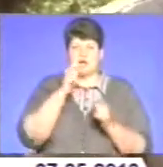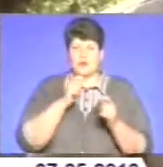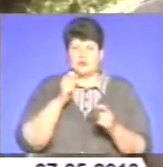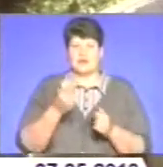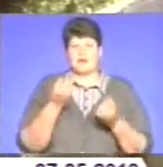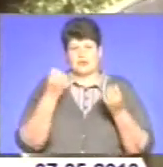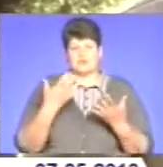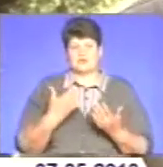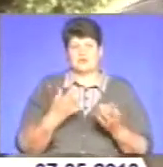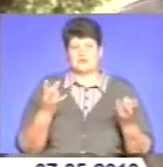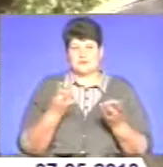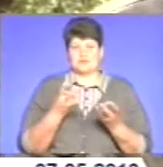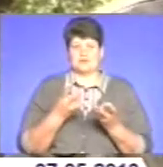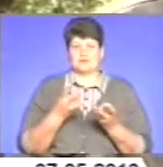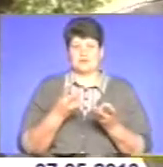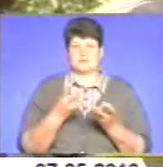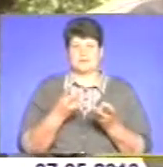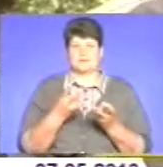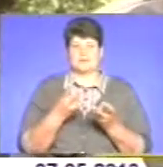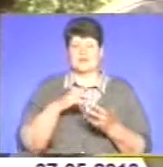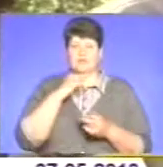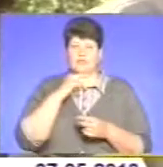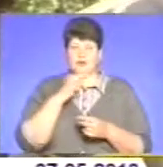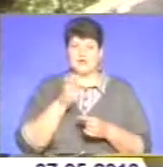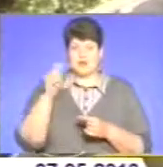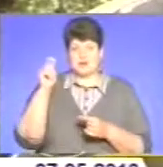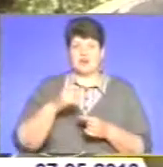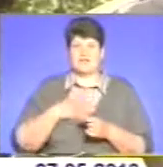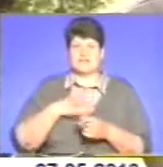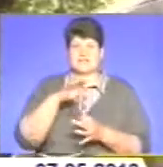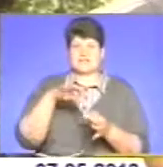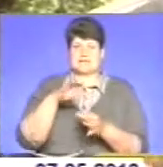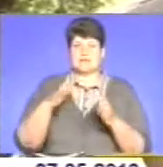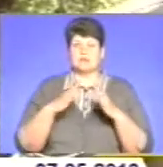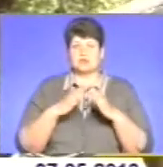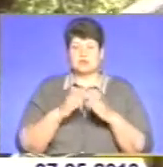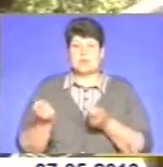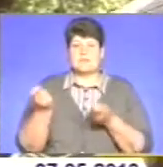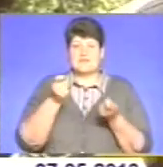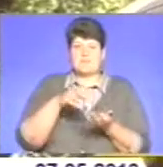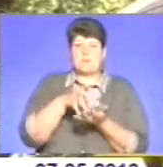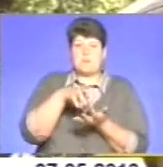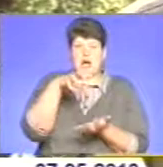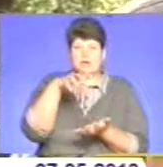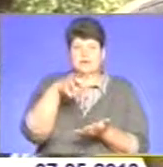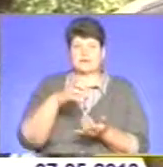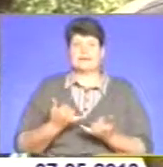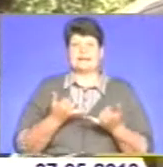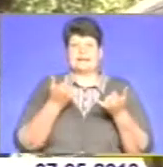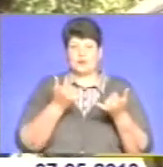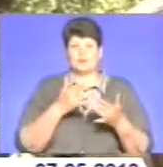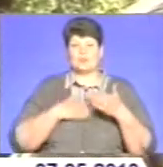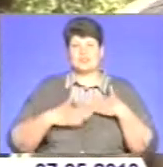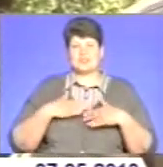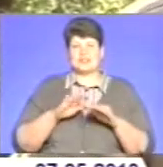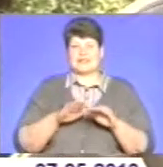Малятко, в наш сирітський будинок. От привіз пасочки для того, щоб потішити